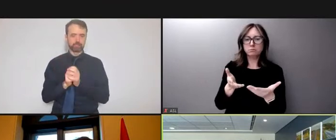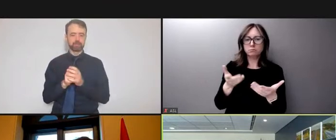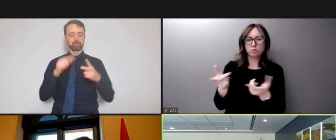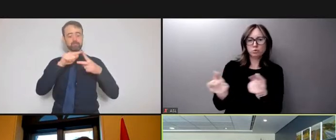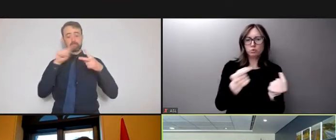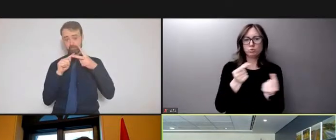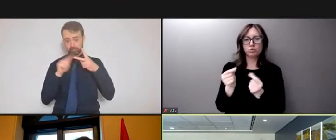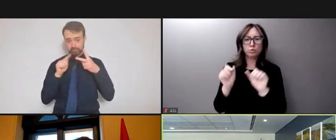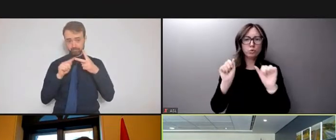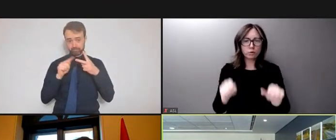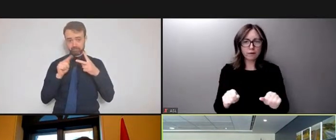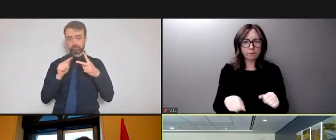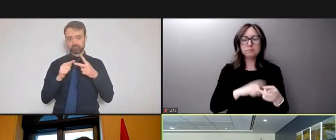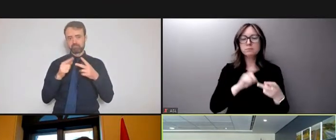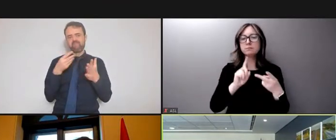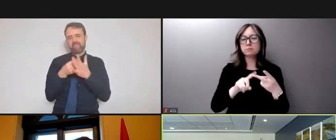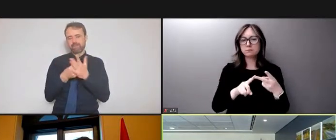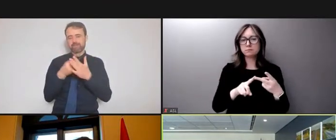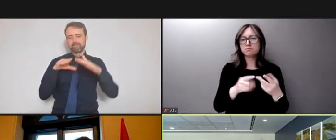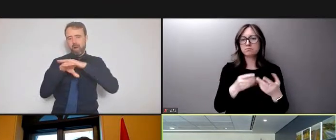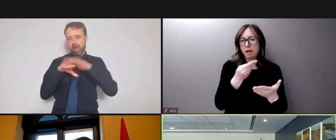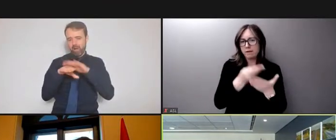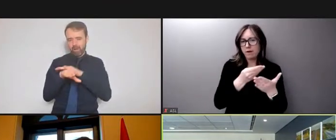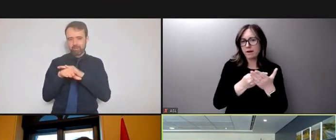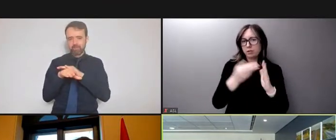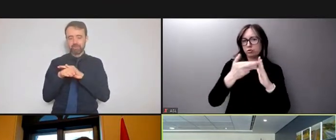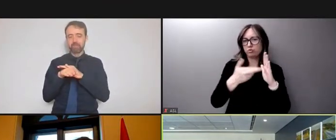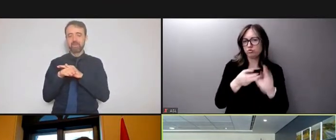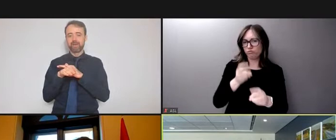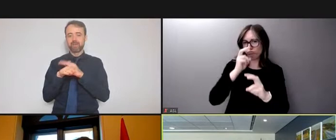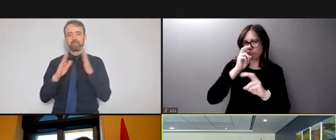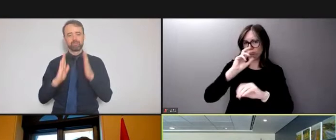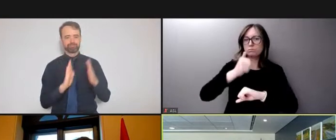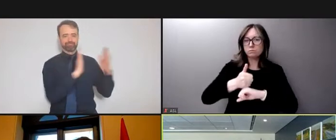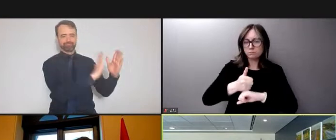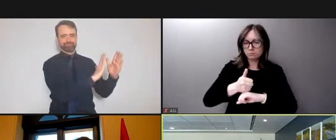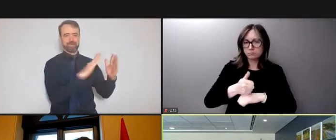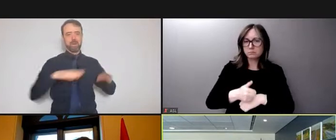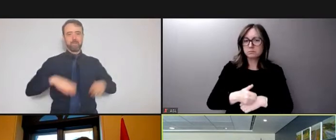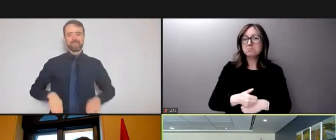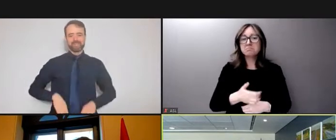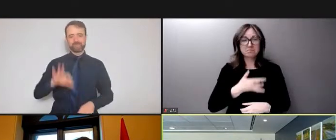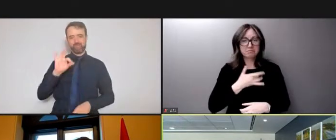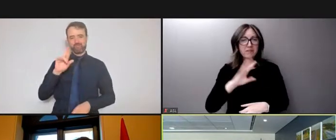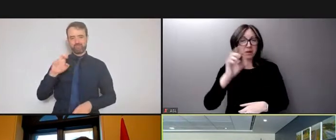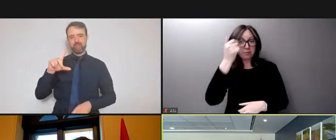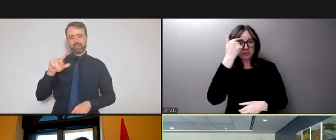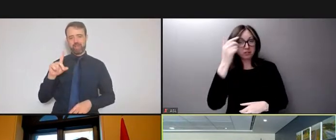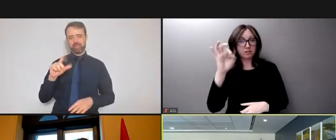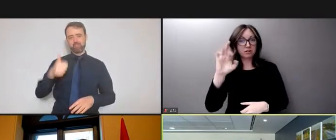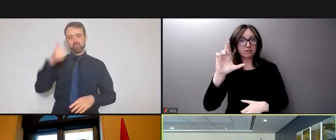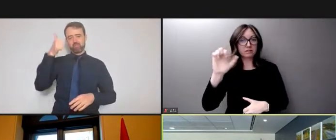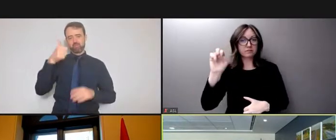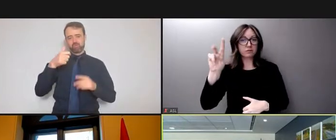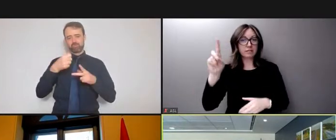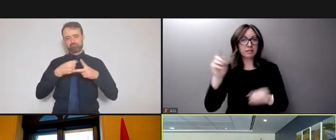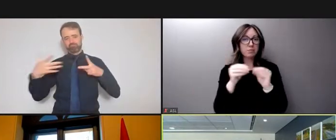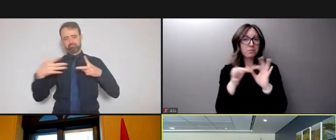financières. Et je suis sûr que la ministre Freeland aura plus à ajouter là-dessus. Moi, je vais vous dire, on a